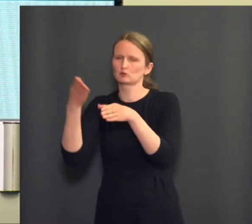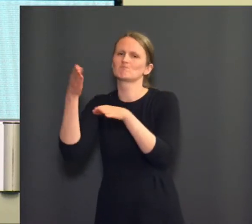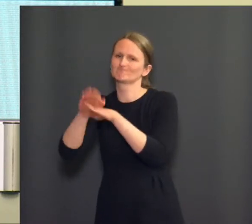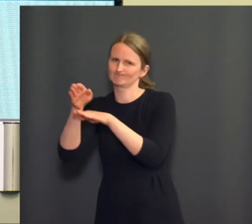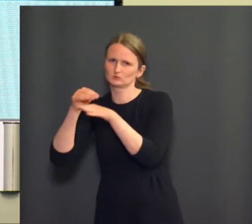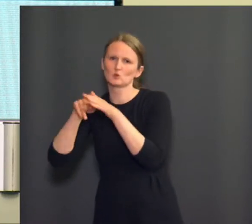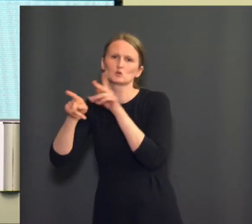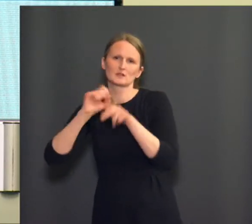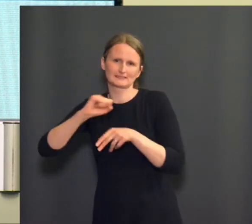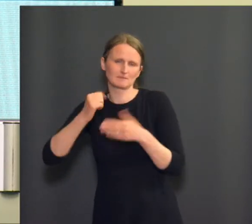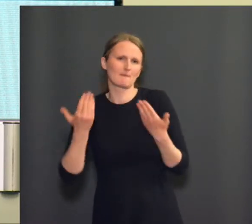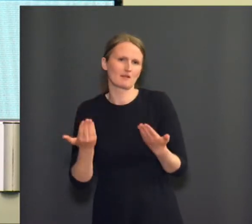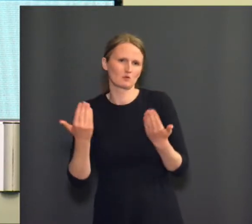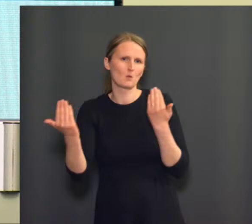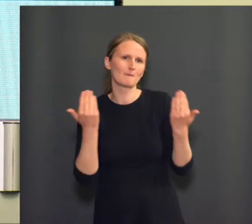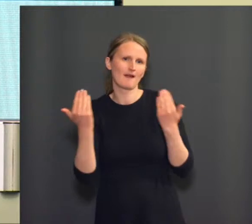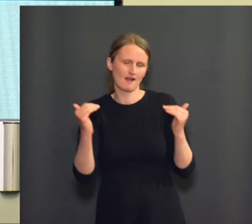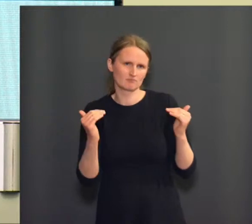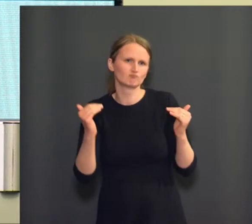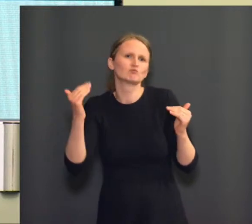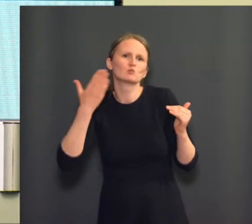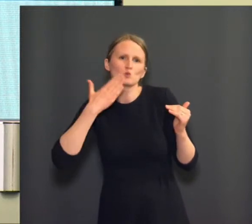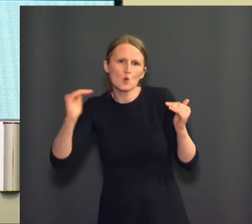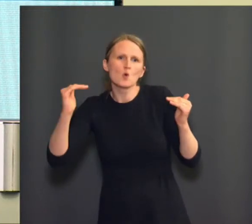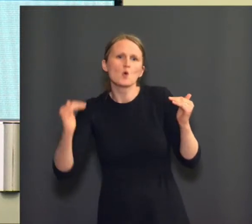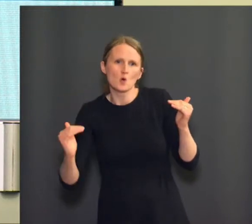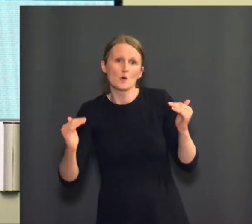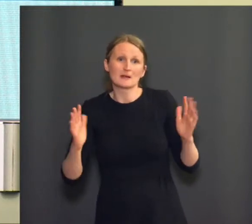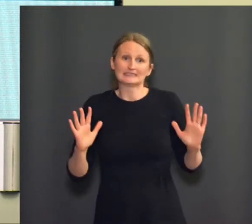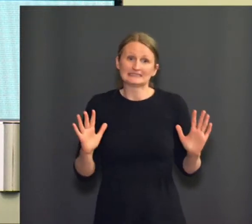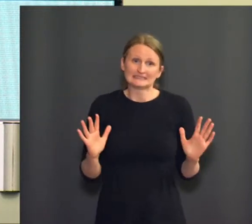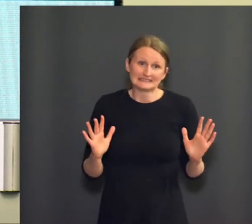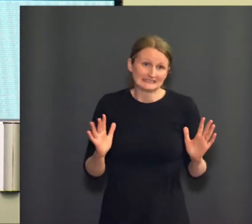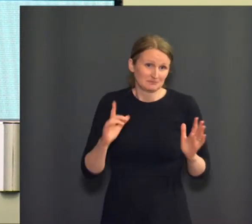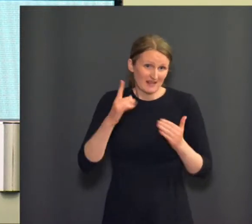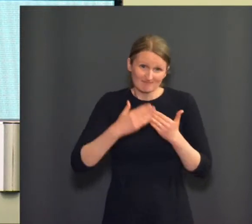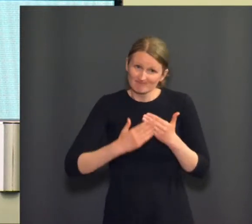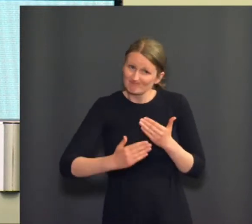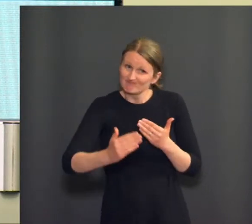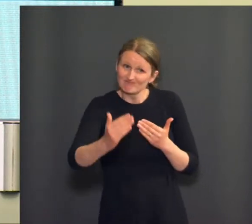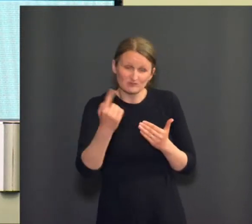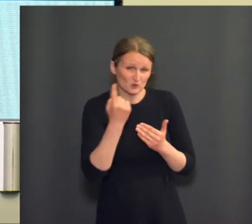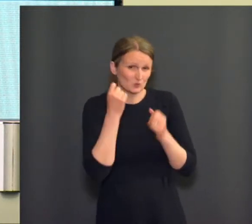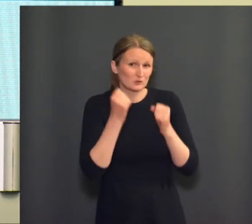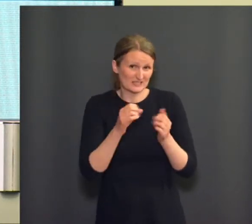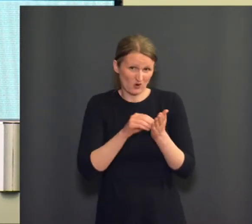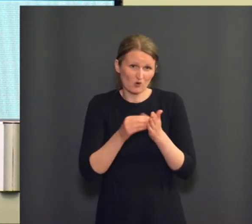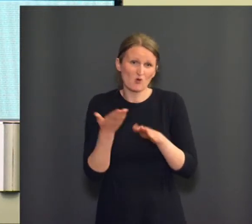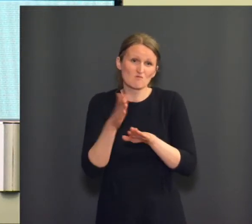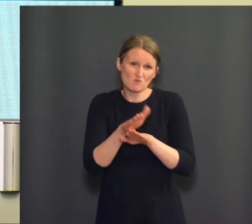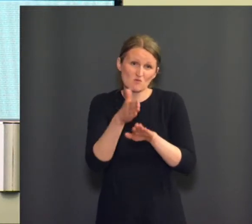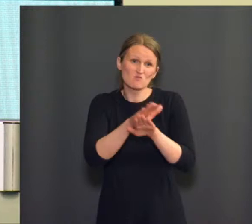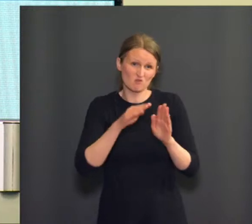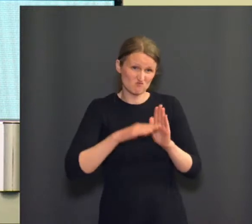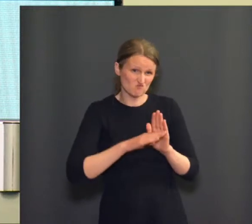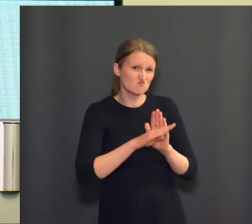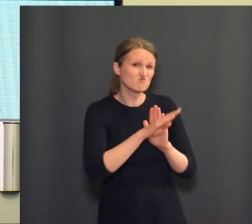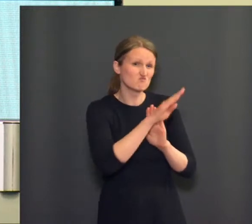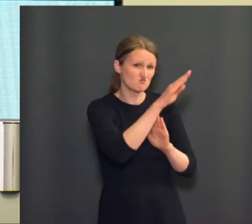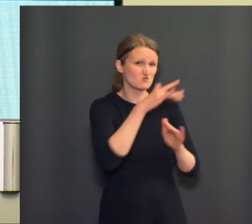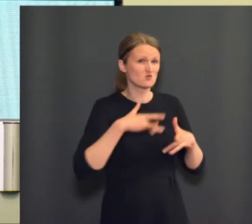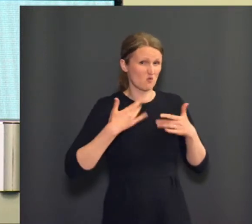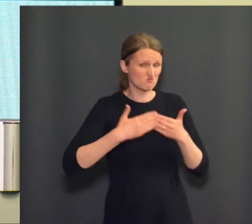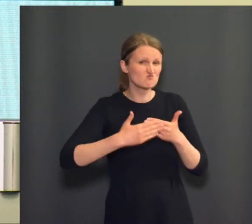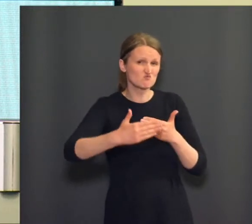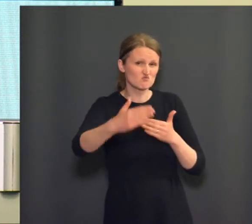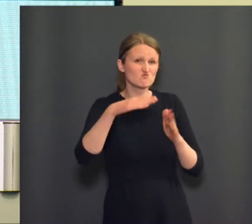viennent à continuer à avoir un taux de décès important qui va encore croître. Il n'est pas vraiment lié au problème de l'âge,